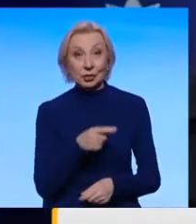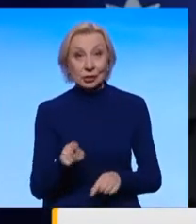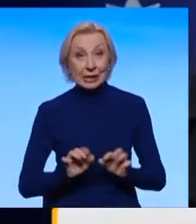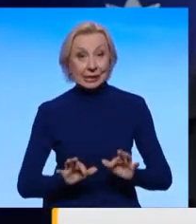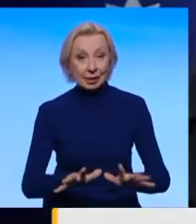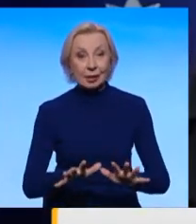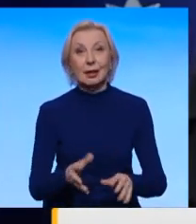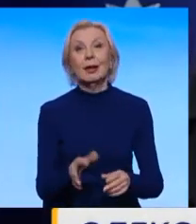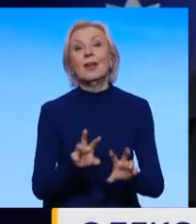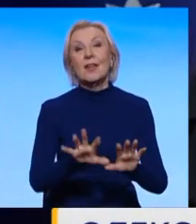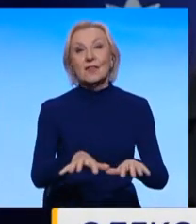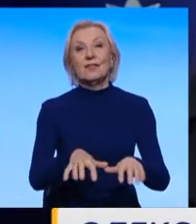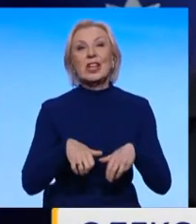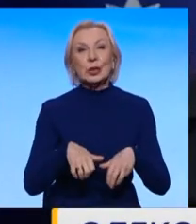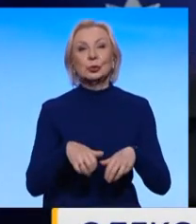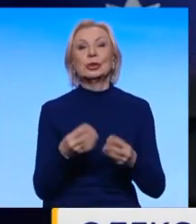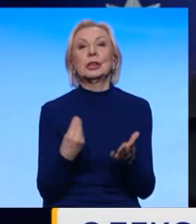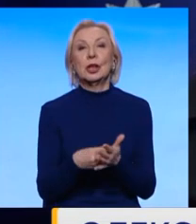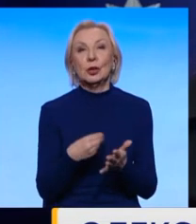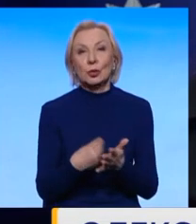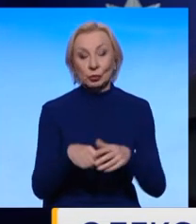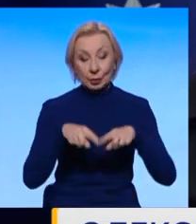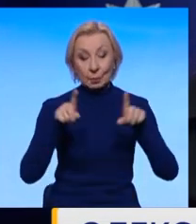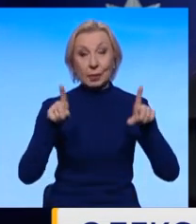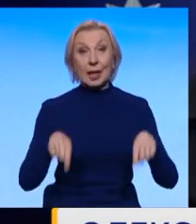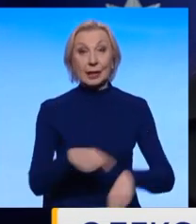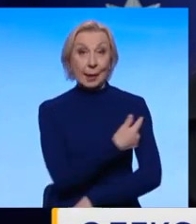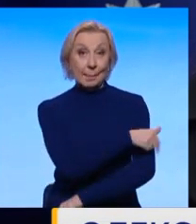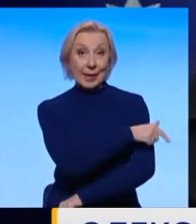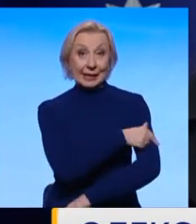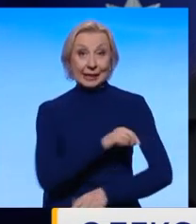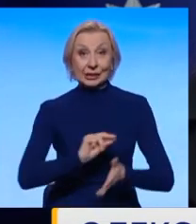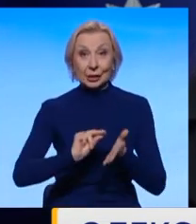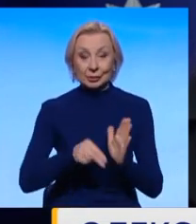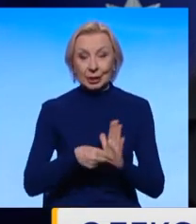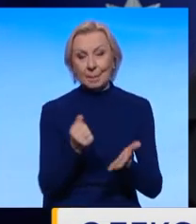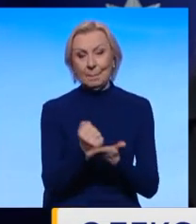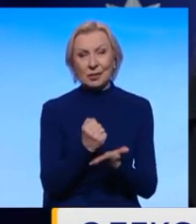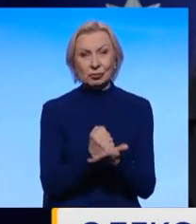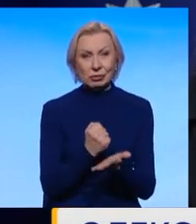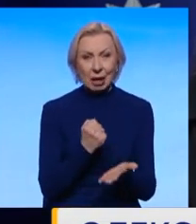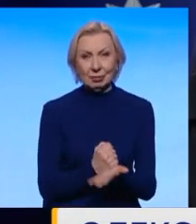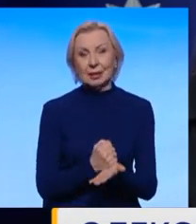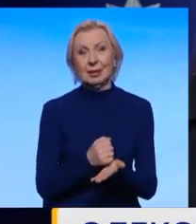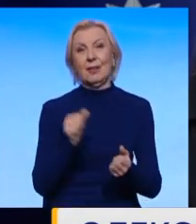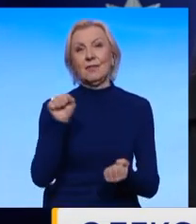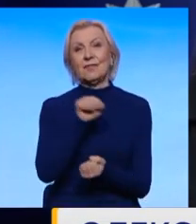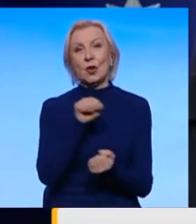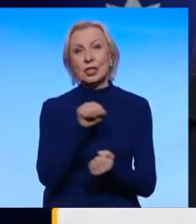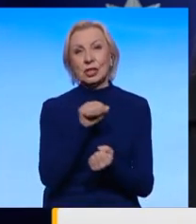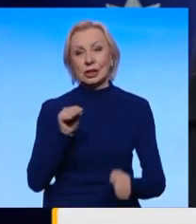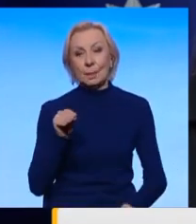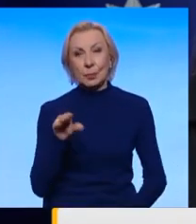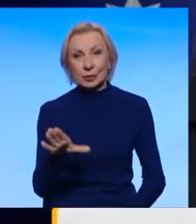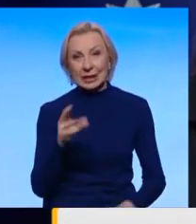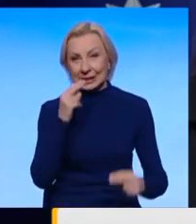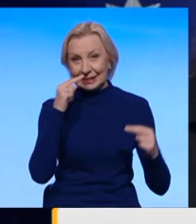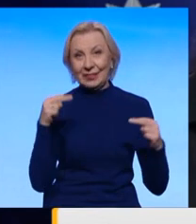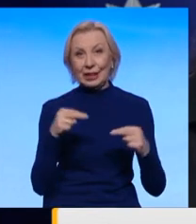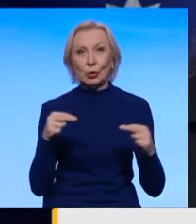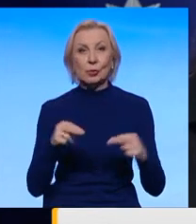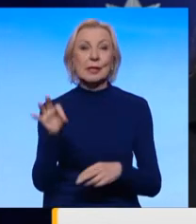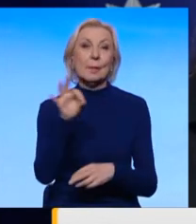заходів виявили і вилучили гроші, бланки медичних довідок, печатки медичної установи, водійські посвідчення, свідоцтво